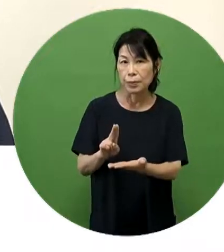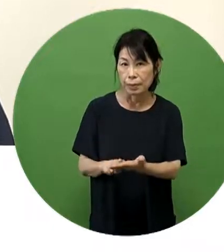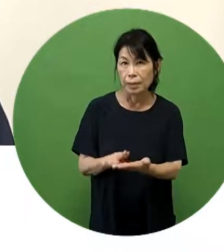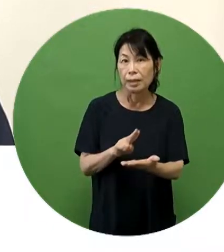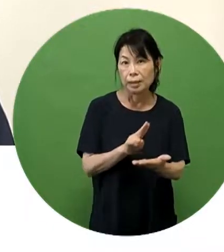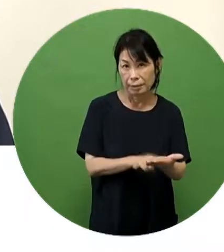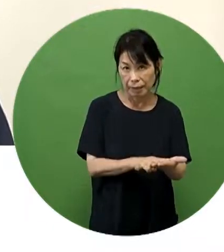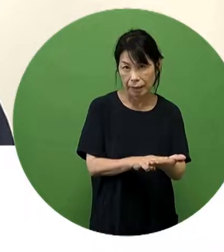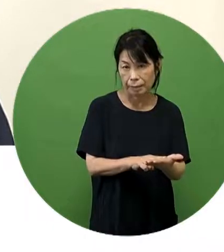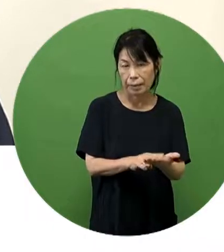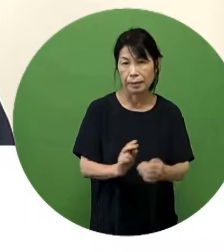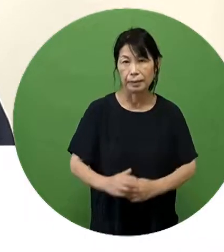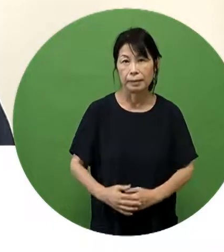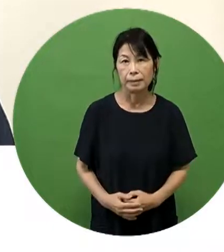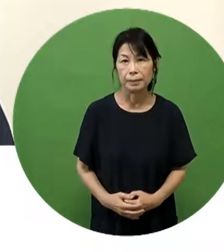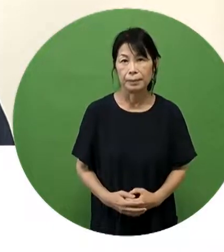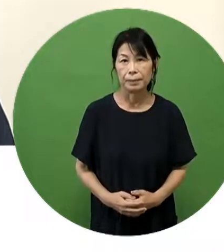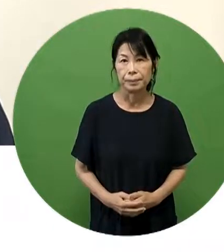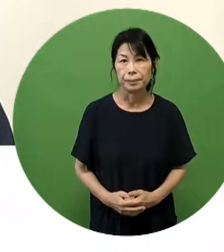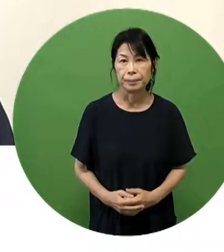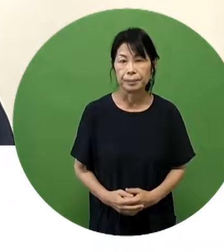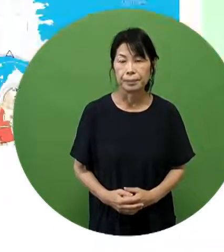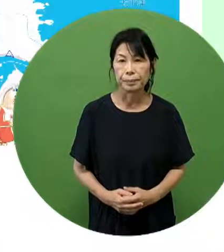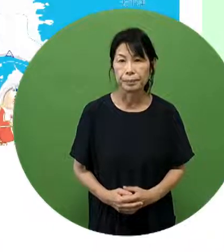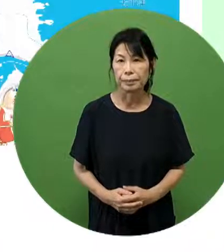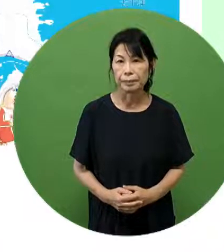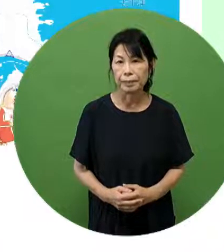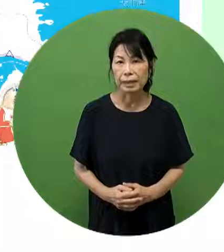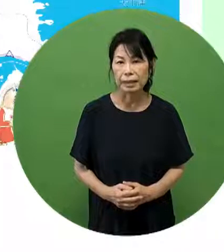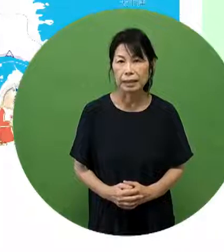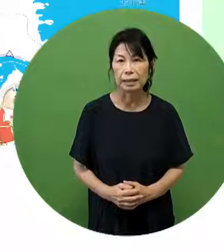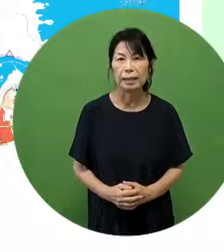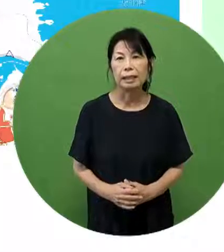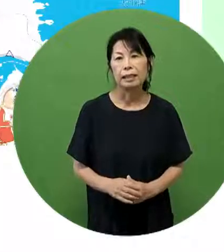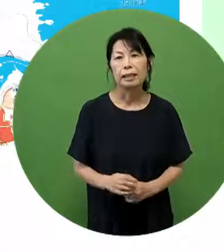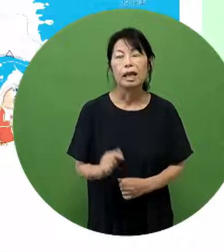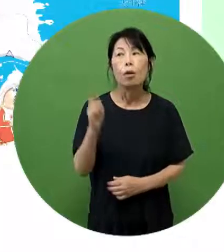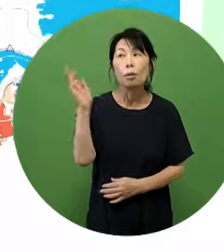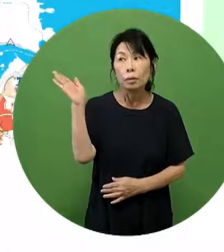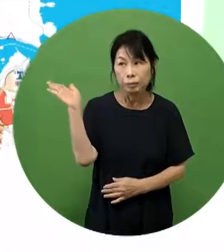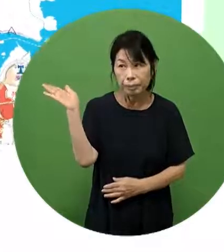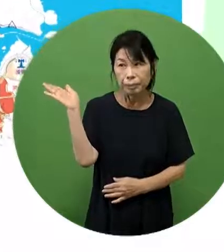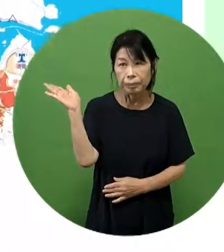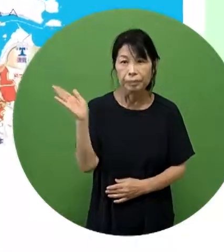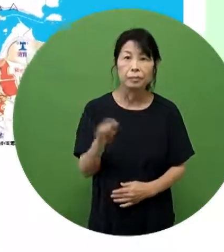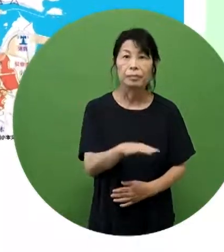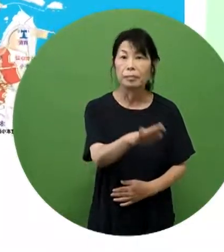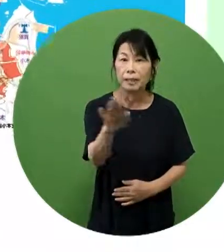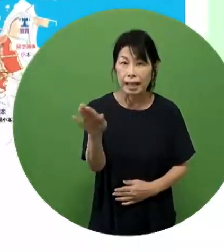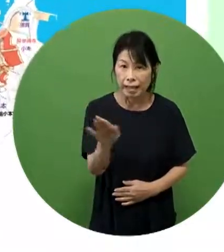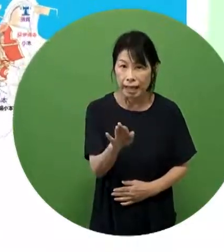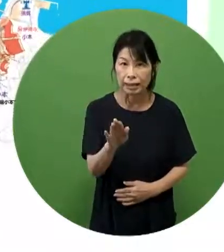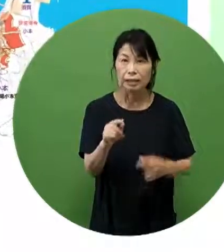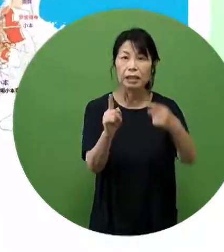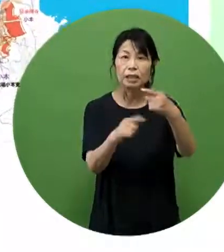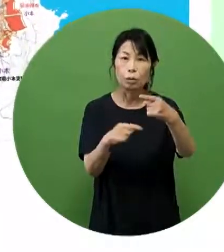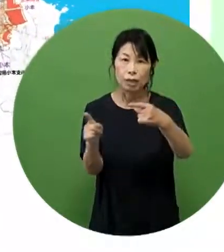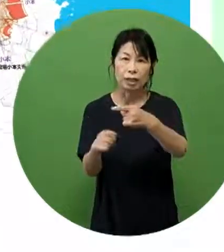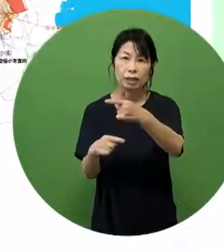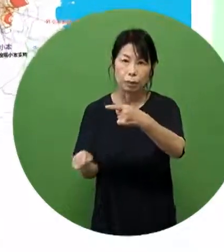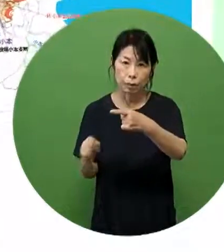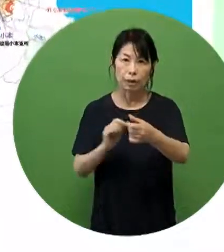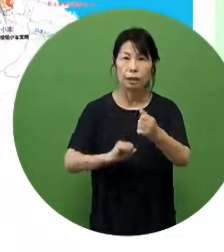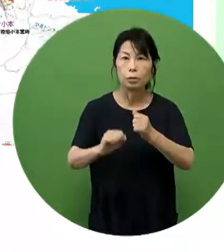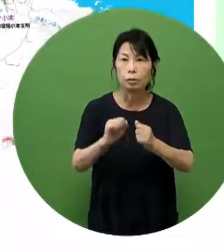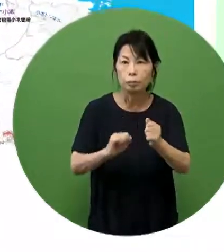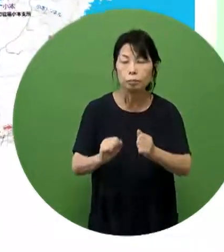県内7水系で策定しています。流域治水は県民の皆様一人一人が取り組む